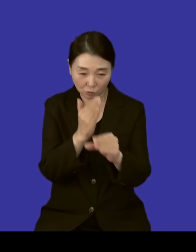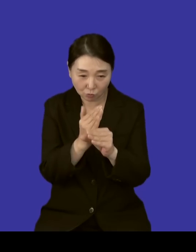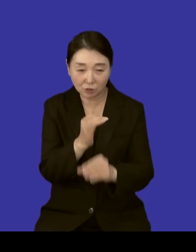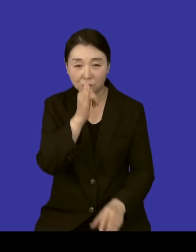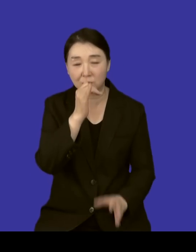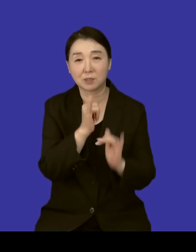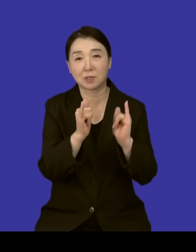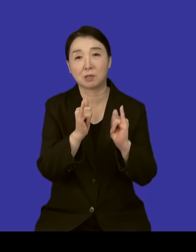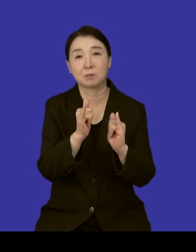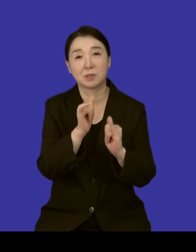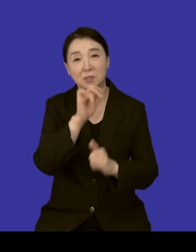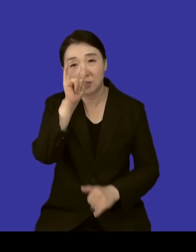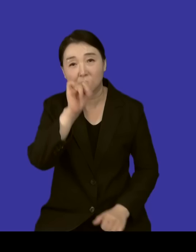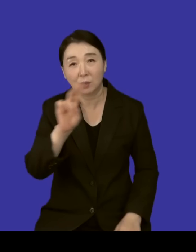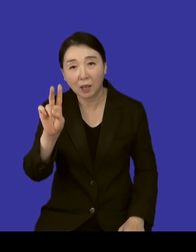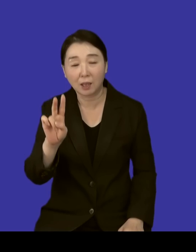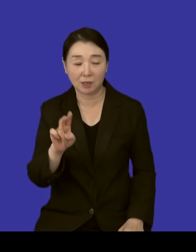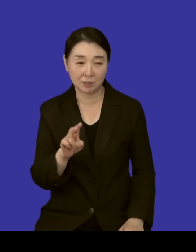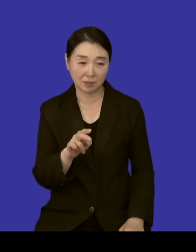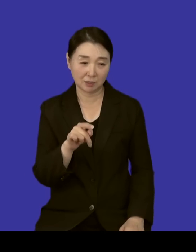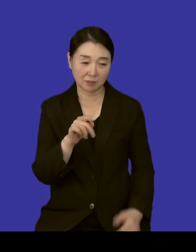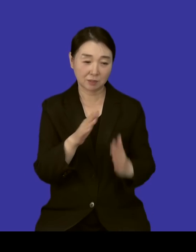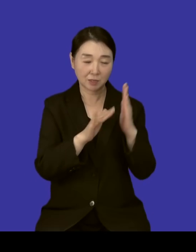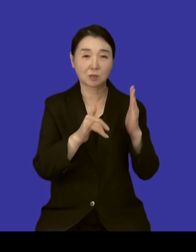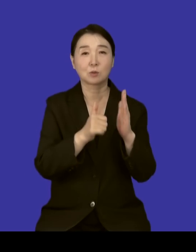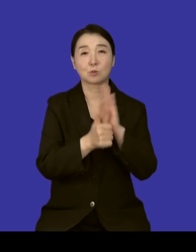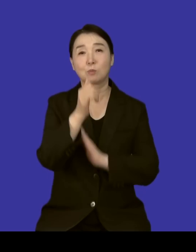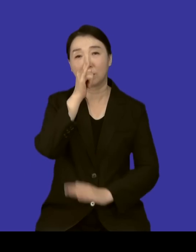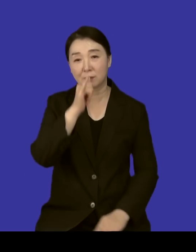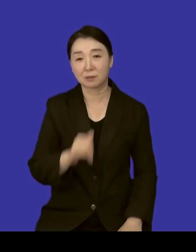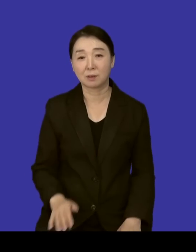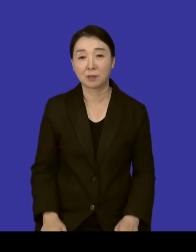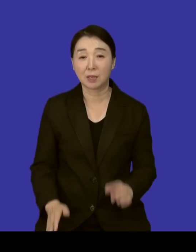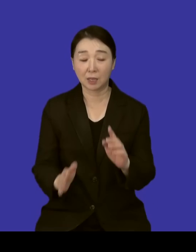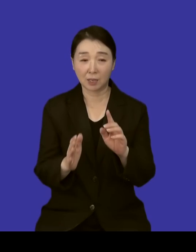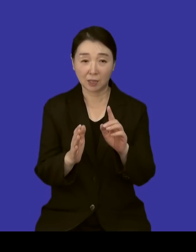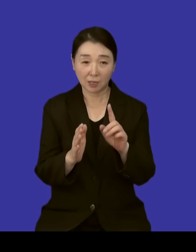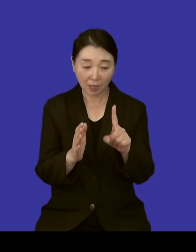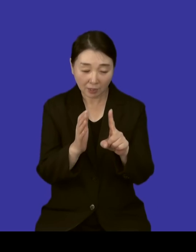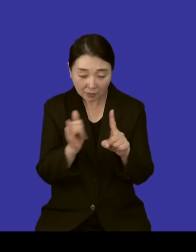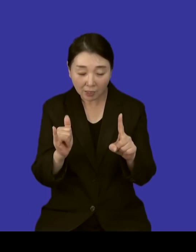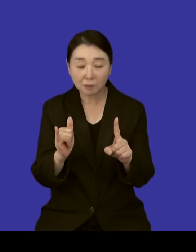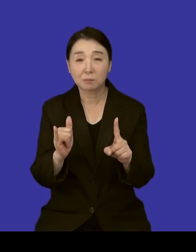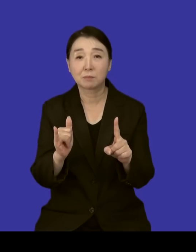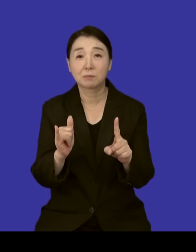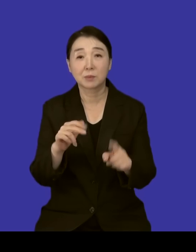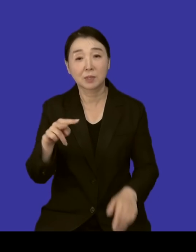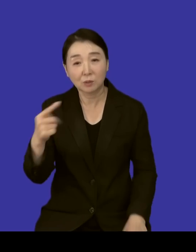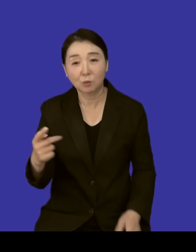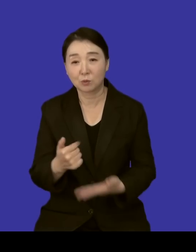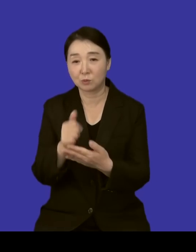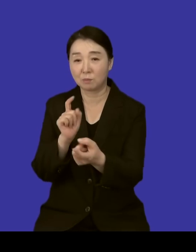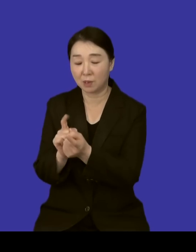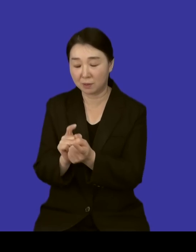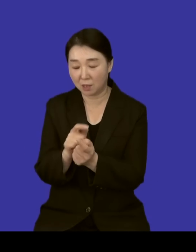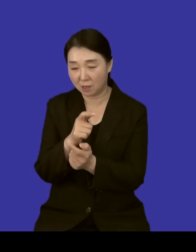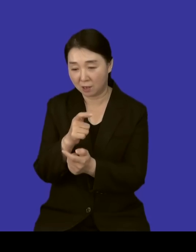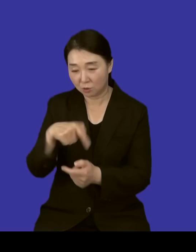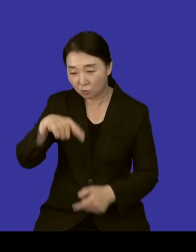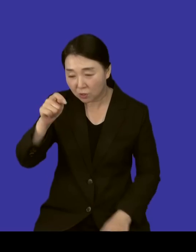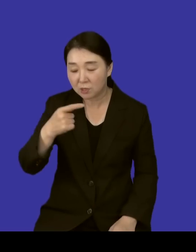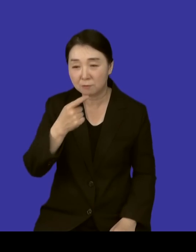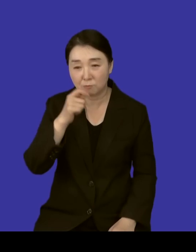잡는 사람이 있으면 그 가정은 소망이 있습니다. 한 사람이라도 주님 만나서 이렇게 말씀 묵상하면